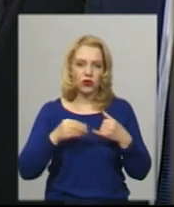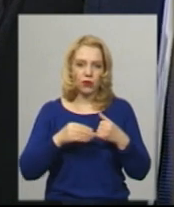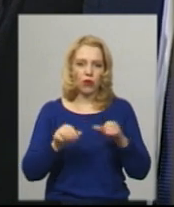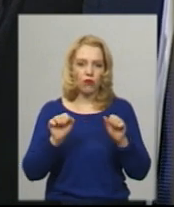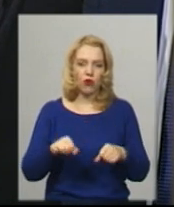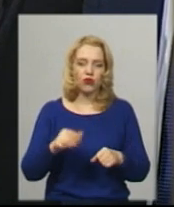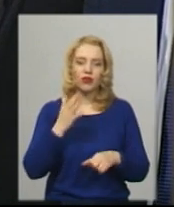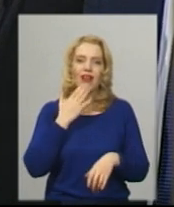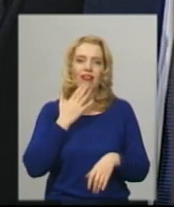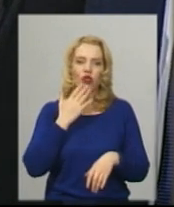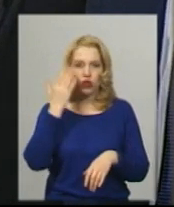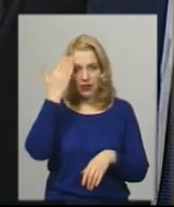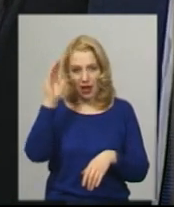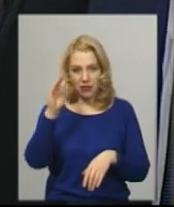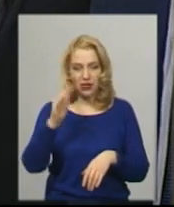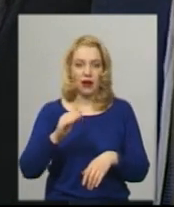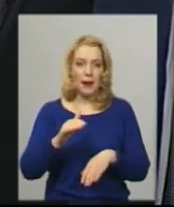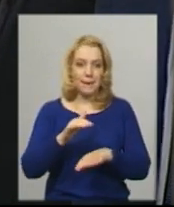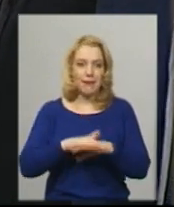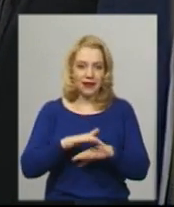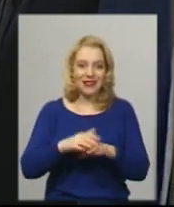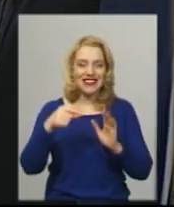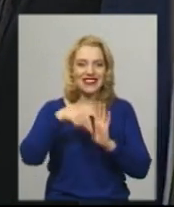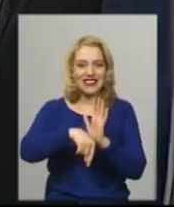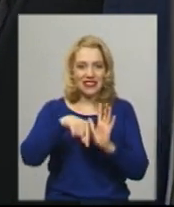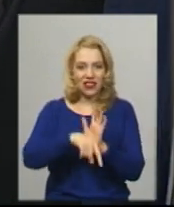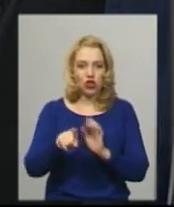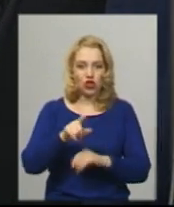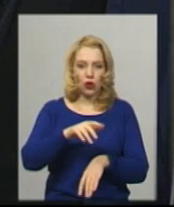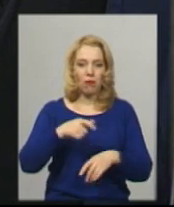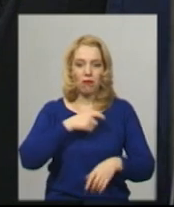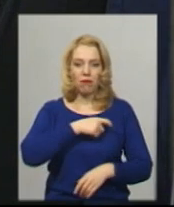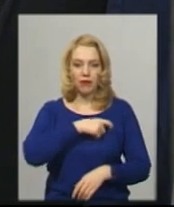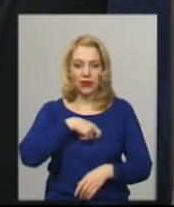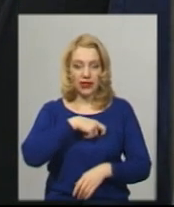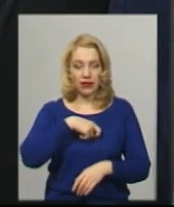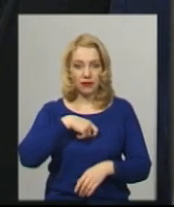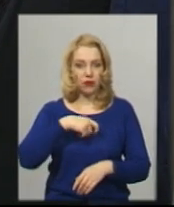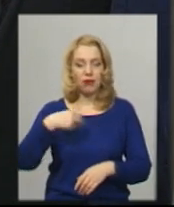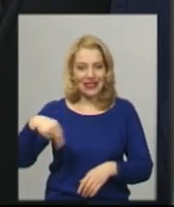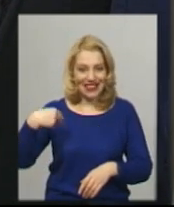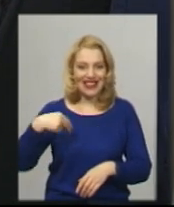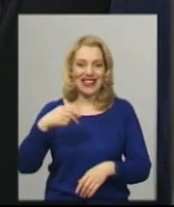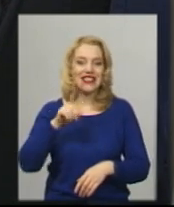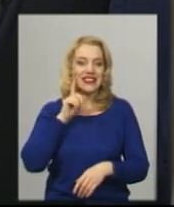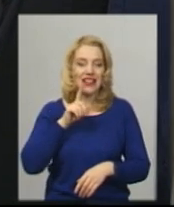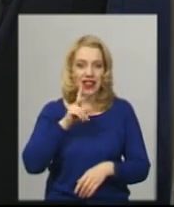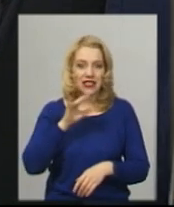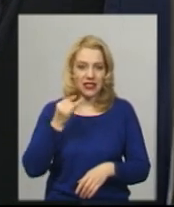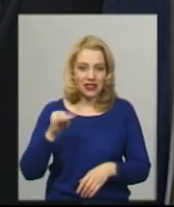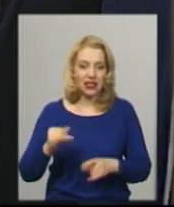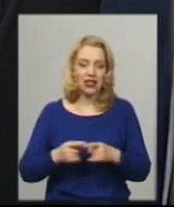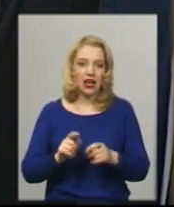іноземні банки. Це означає, що президент України Зеленський кинув українську землю на